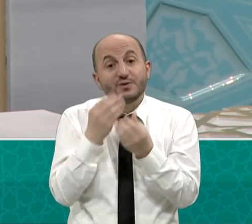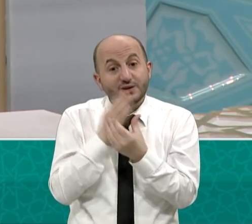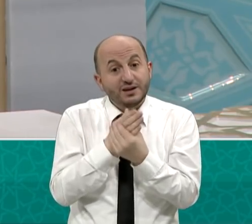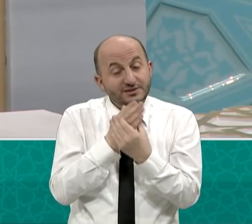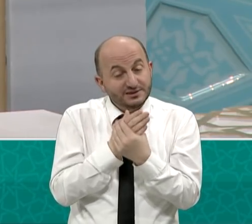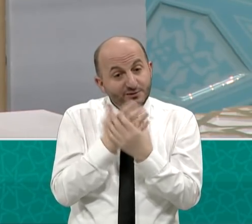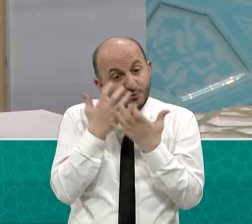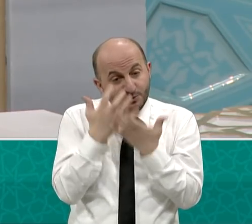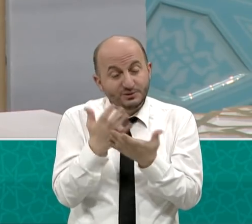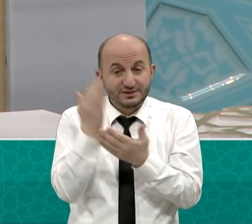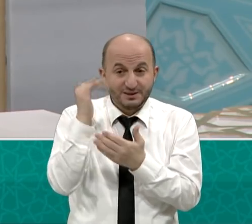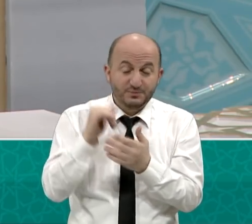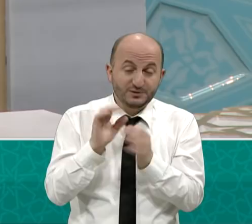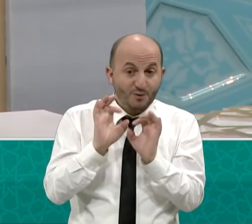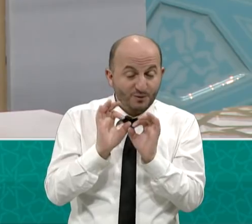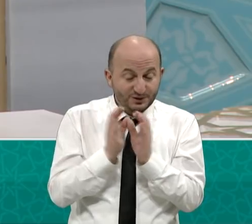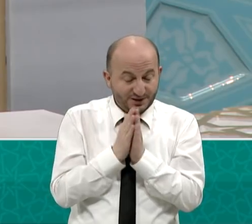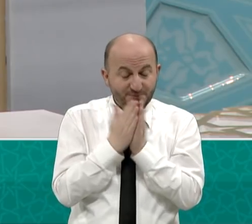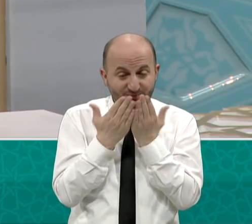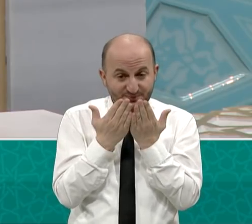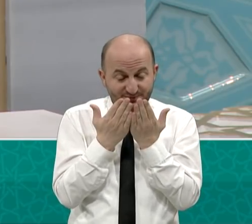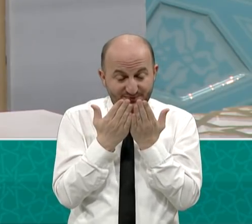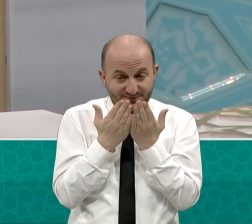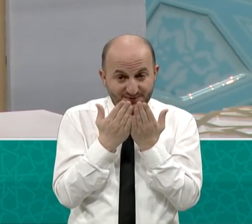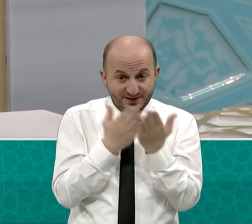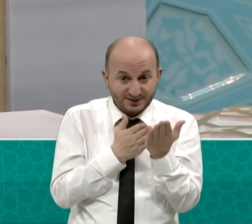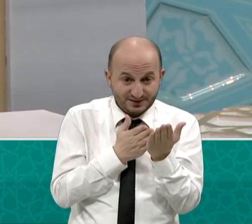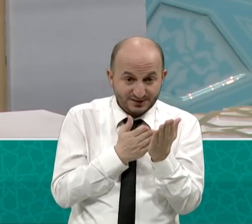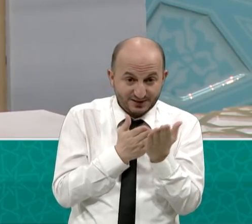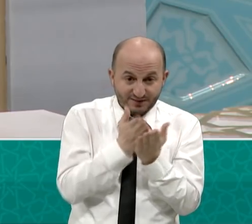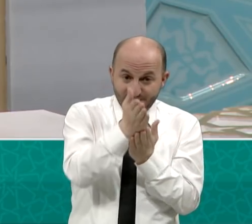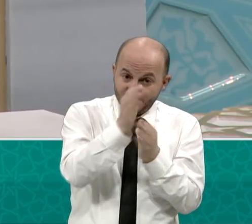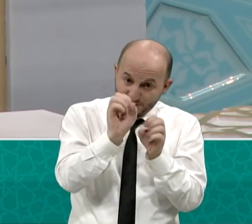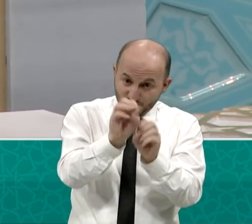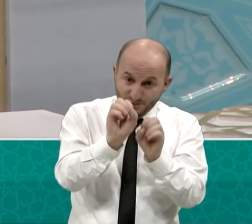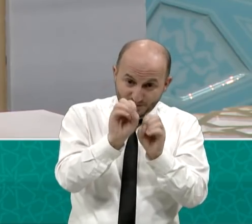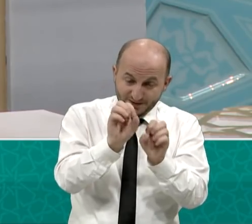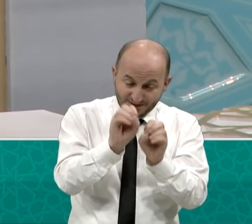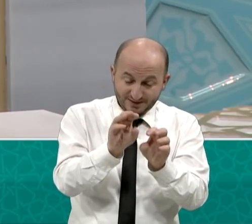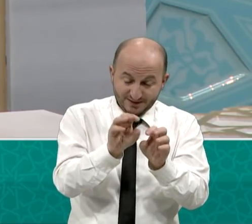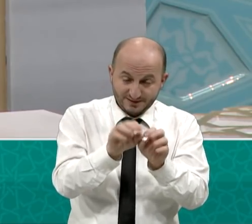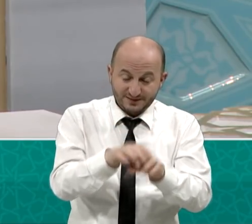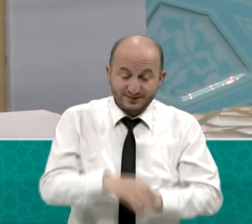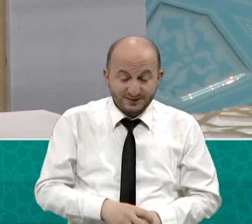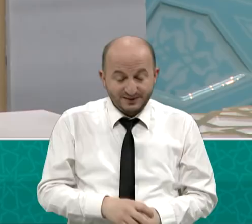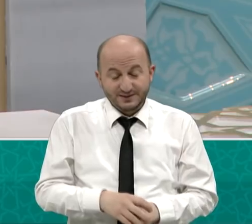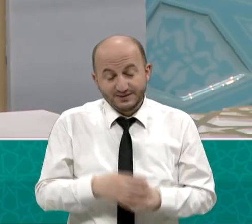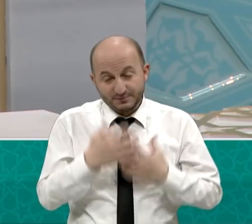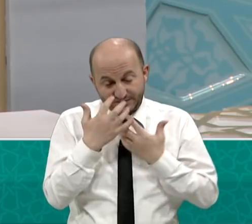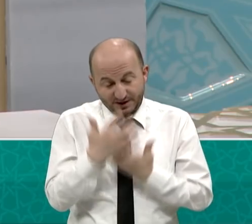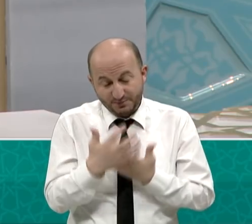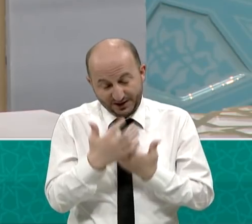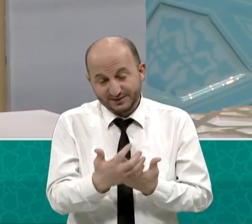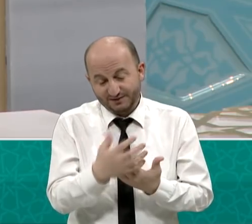gelmiştir. Öyle bir kitap ki وَهُدَنْ Aynı zamanda bir kılavuzdur sizin için ve rahmetün ve sizin için